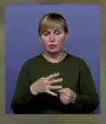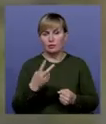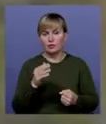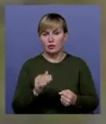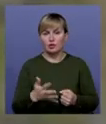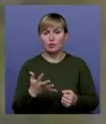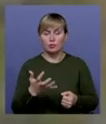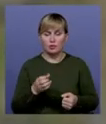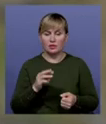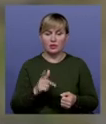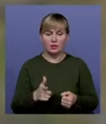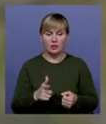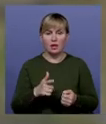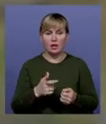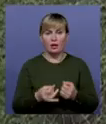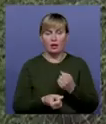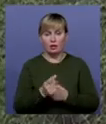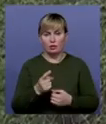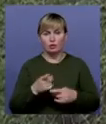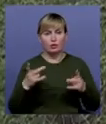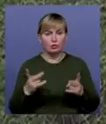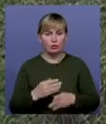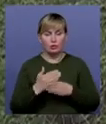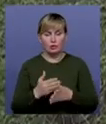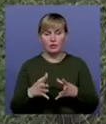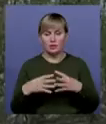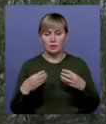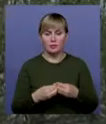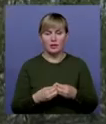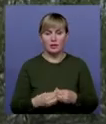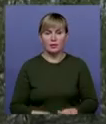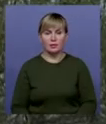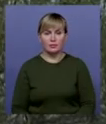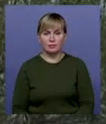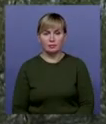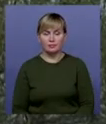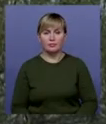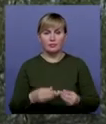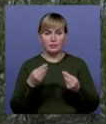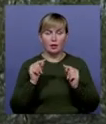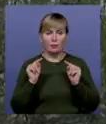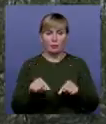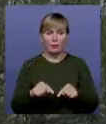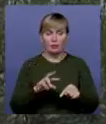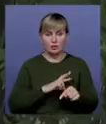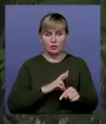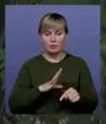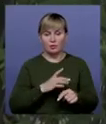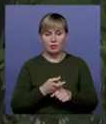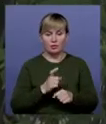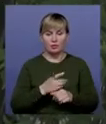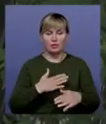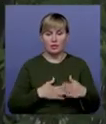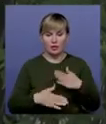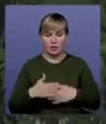выплаты. 42 500 тенге оказали существенную поддержку семье, признается женщина. Проступили деньги. Я, конечно, была очень